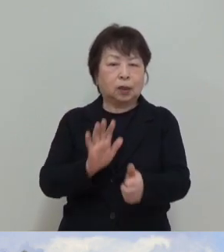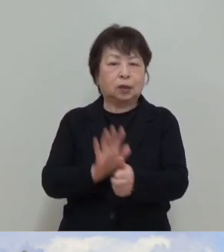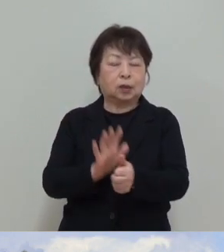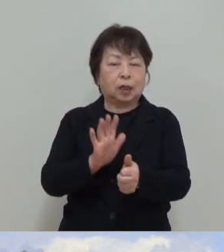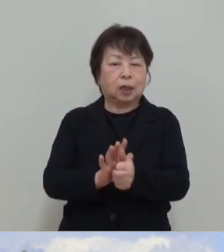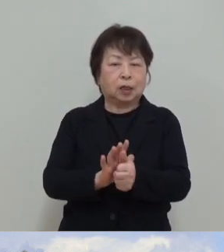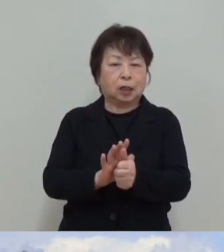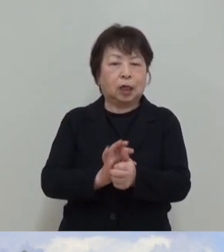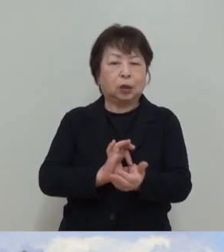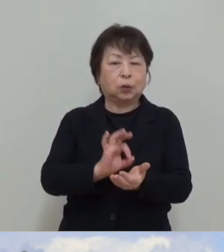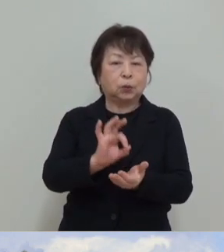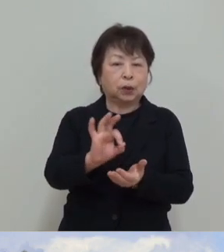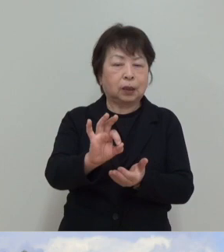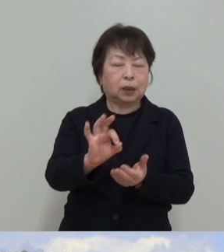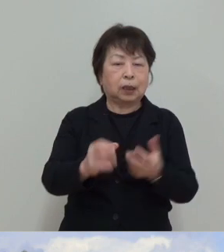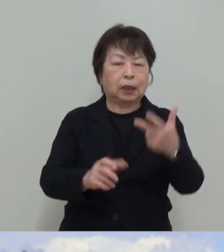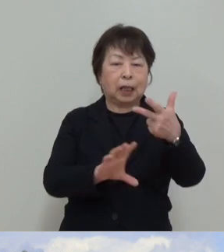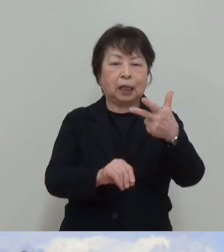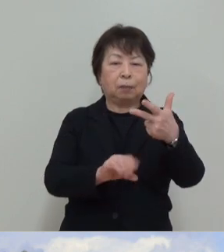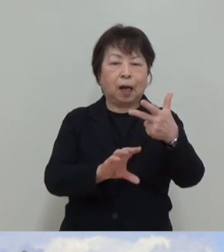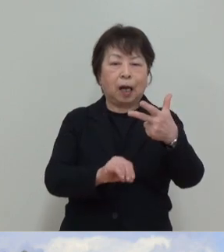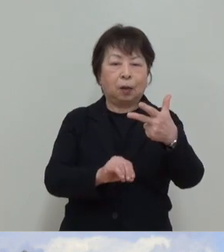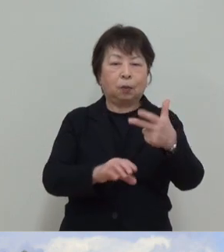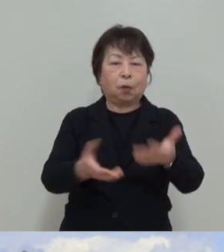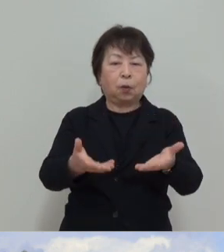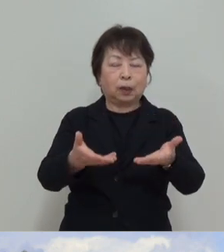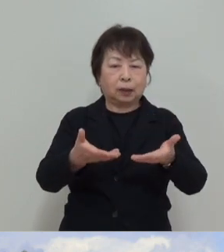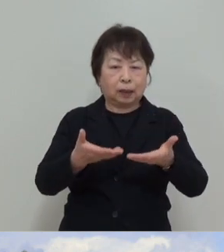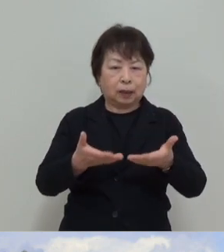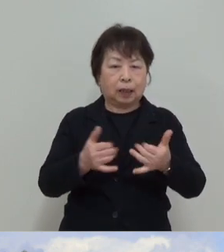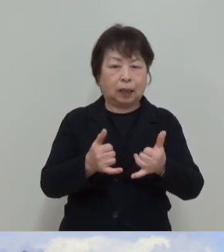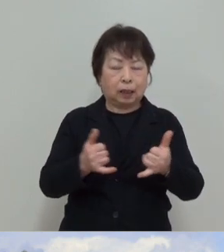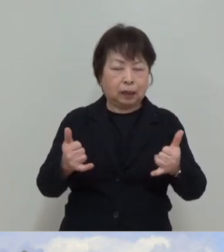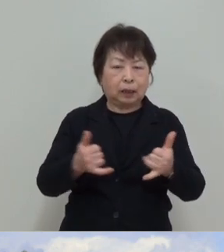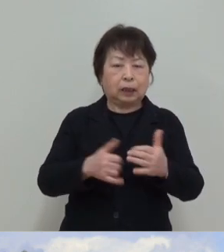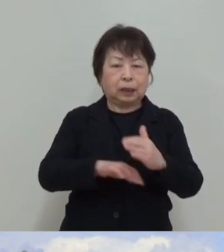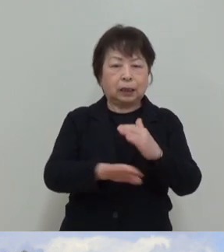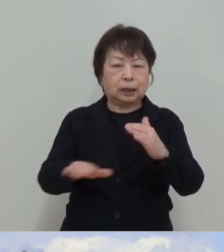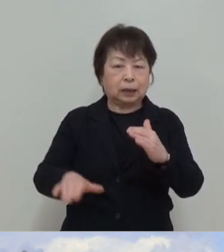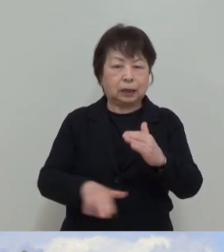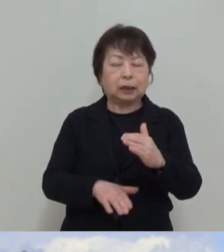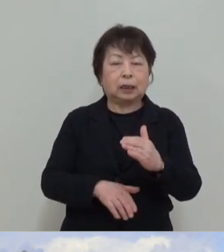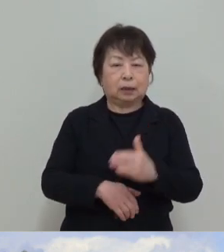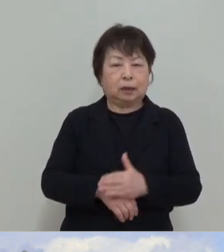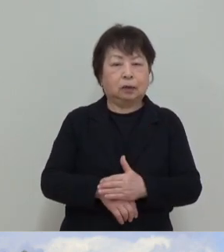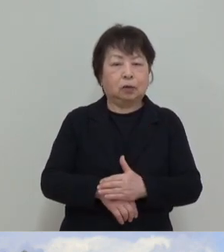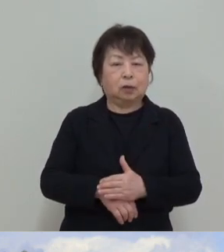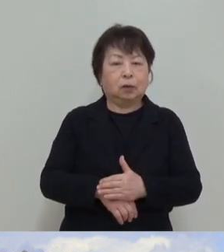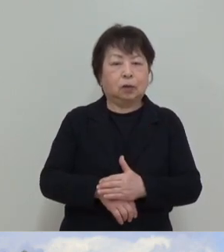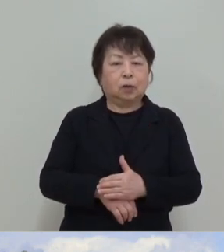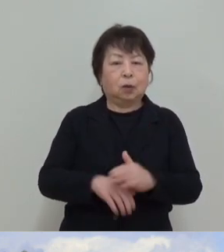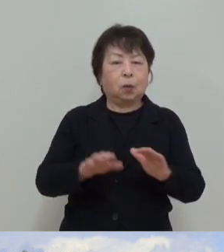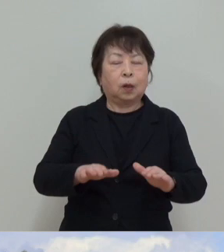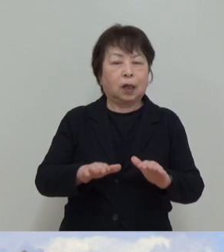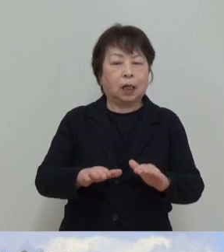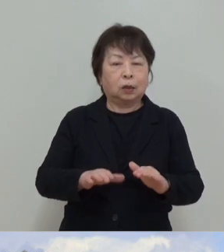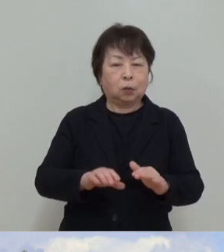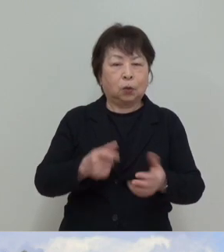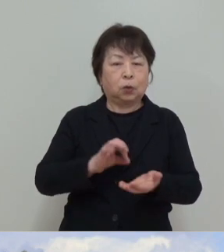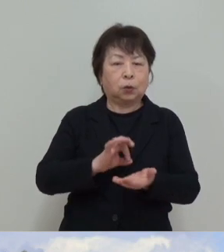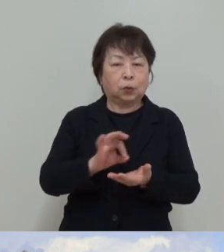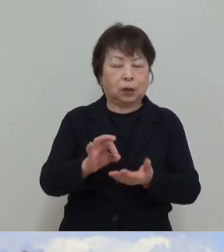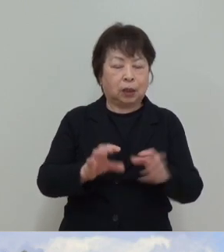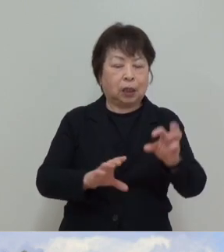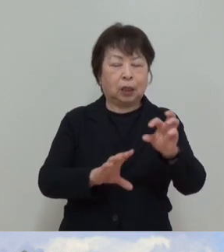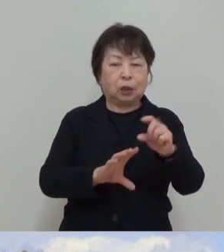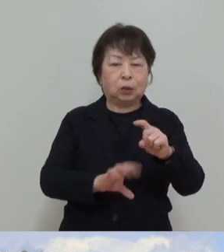給付金7万円を受給した非課税世帯と、今回の給付金